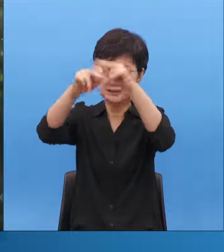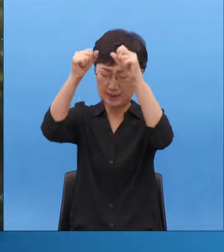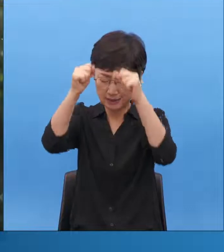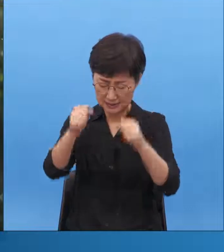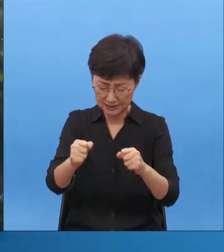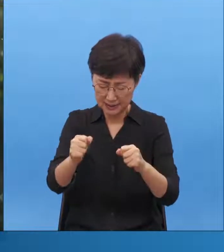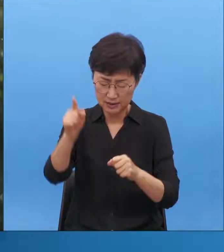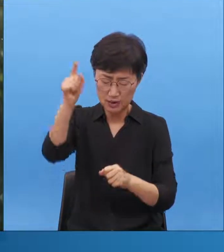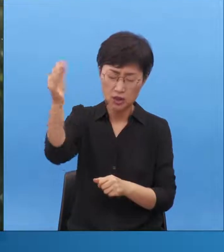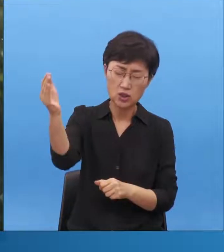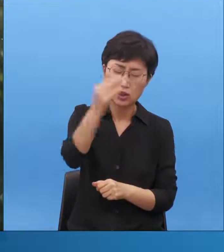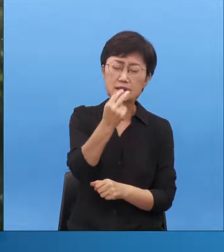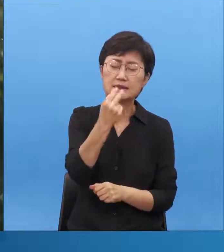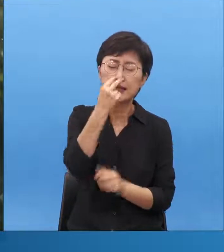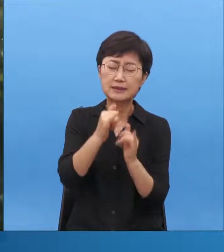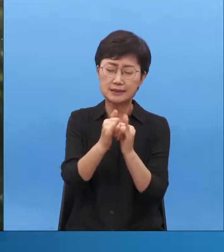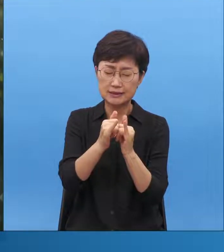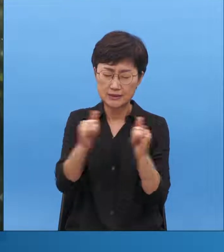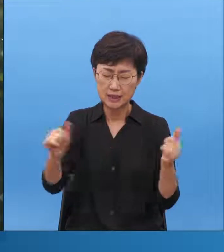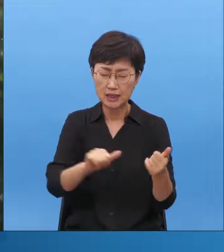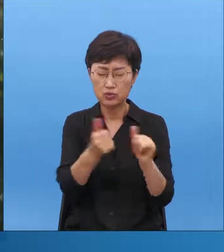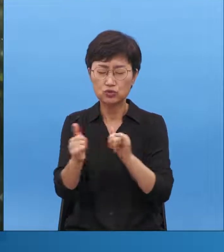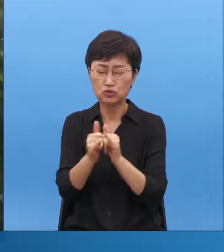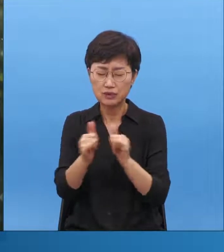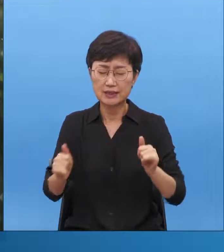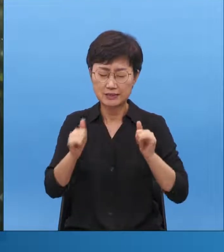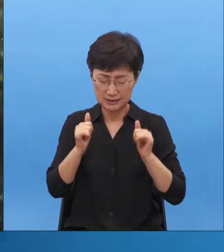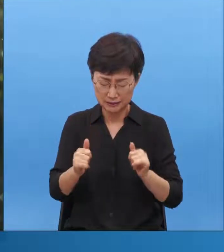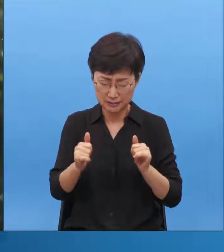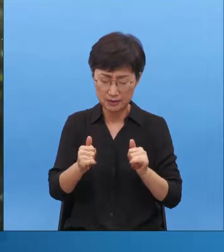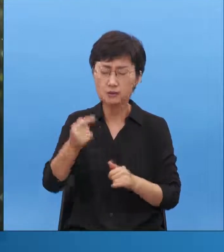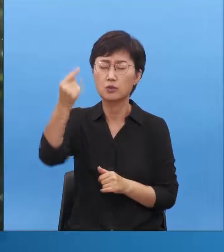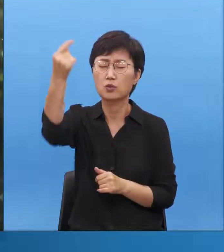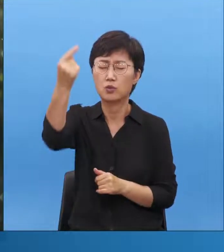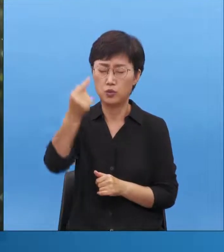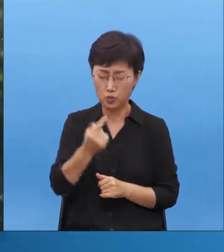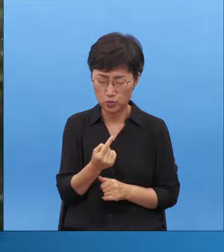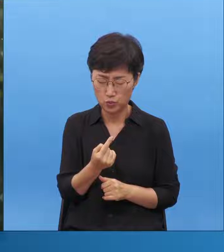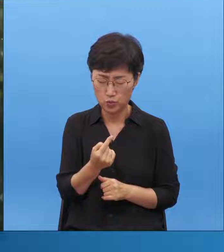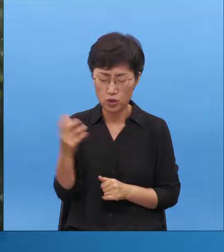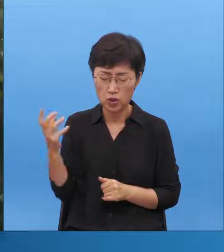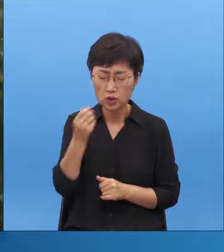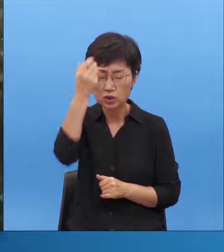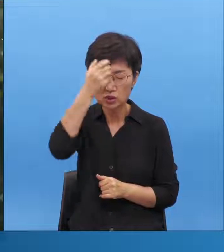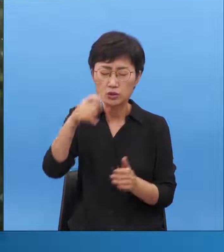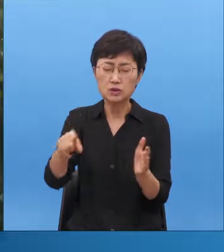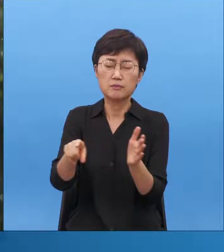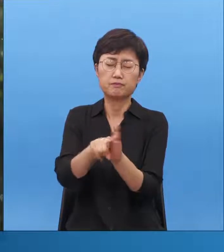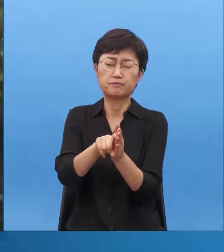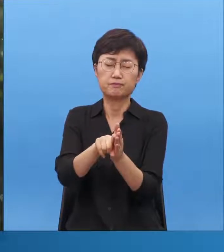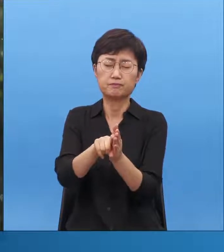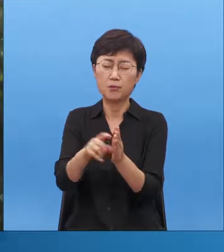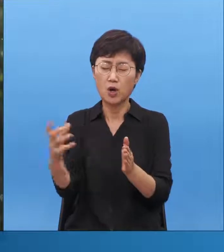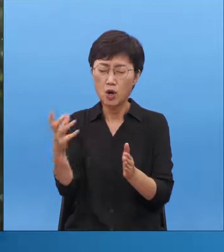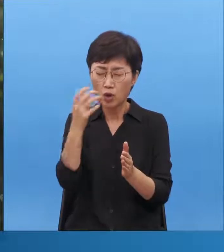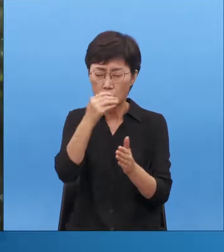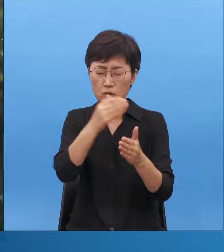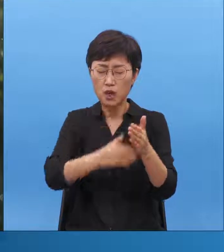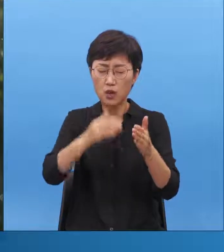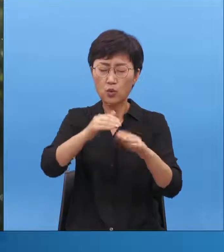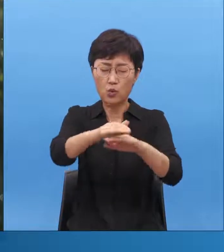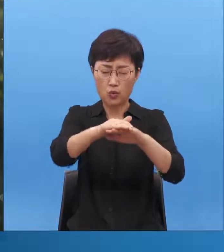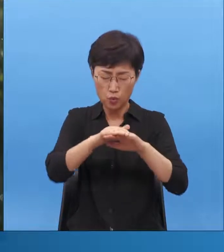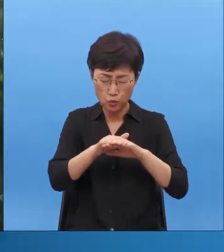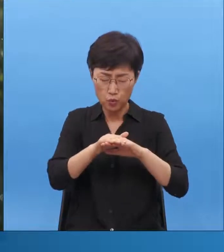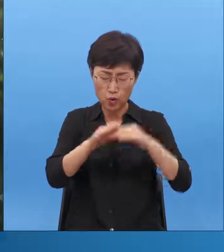하나님의 편에 계시다가 저로서 산자와 죽은 자를 심판하러 오시리라. 성령을 미사하며